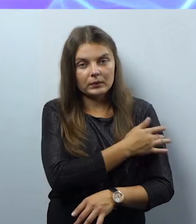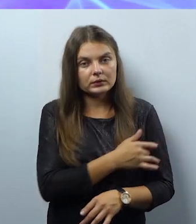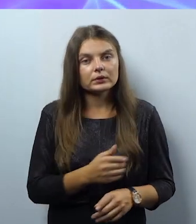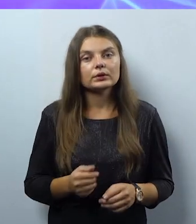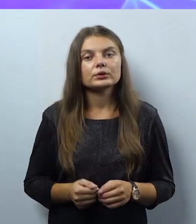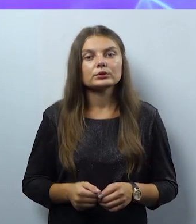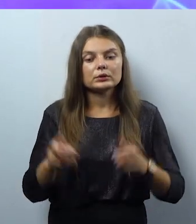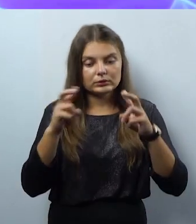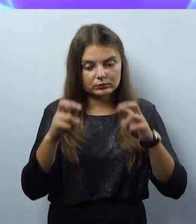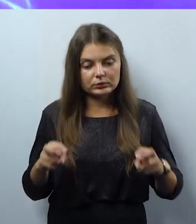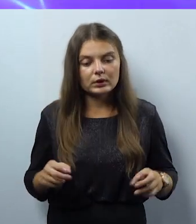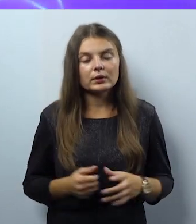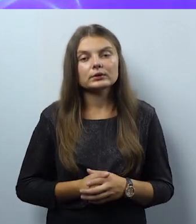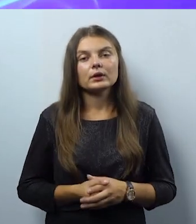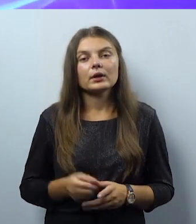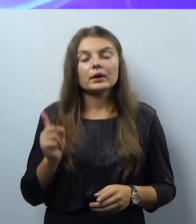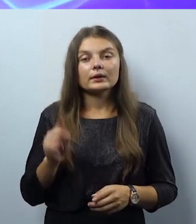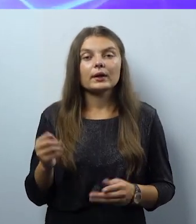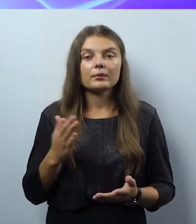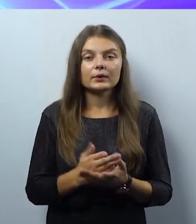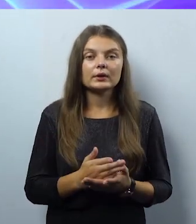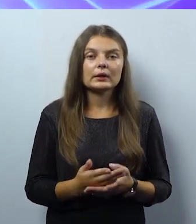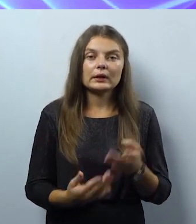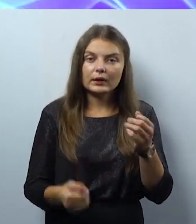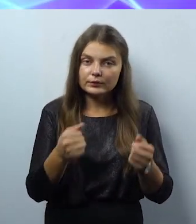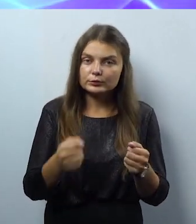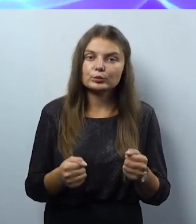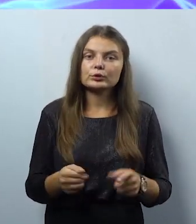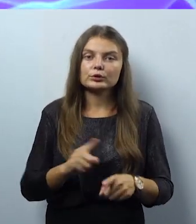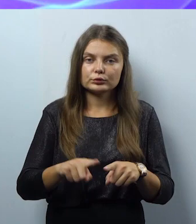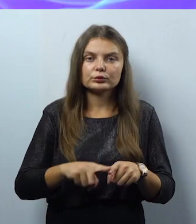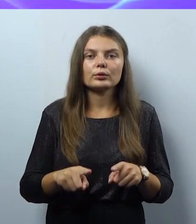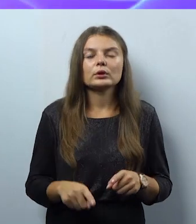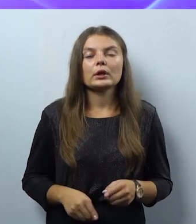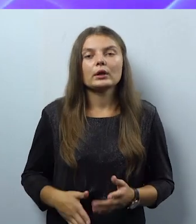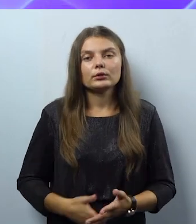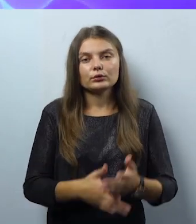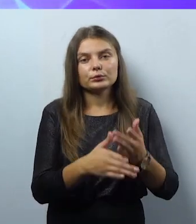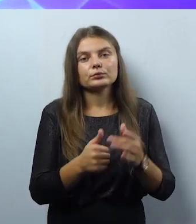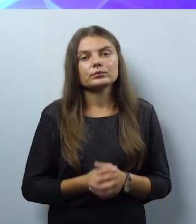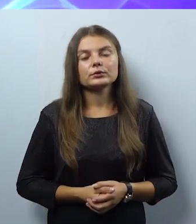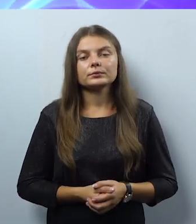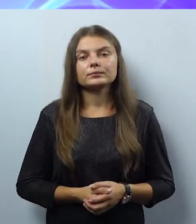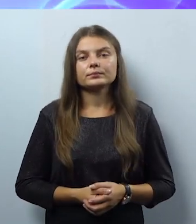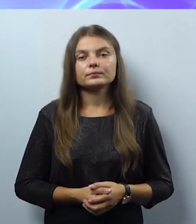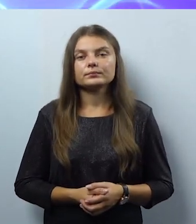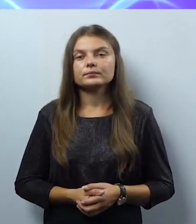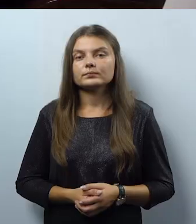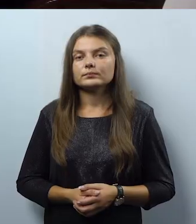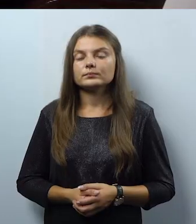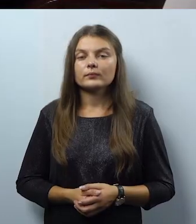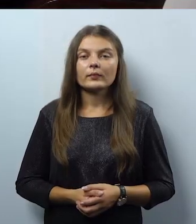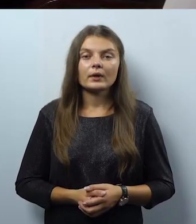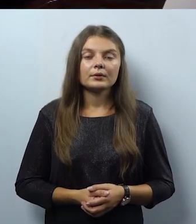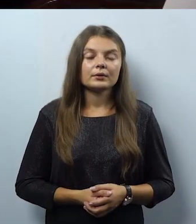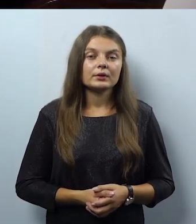будівництво, там вже є і автомобіль. Отже, там можна буде сформувати нормальну амбулаторію. Тобто вона могла би бути там на Тонетники, Різдвяниці? Так,